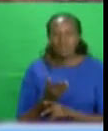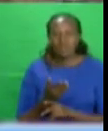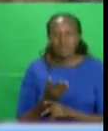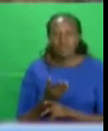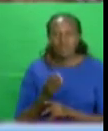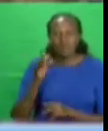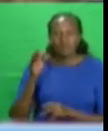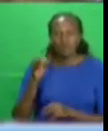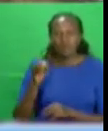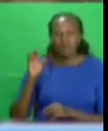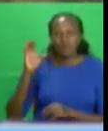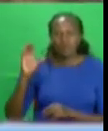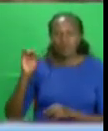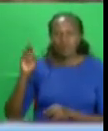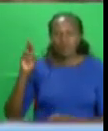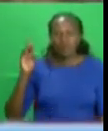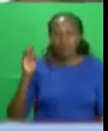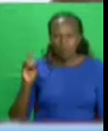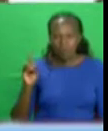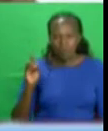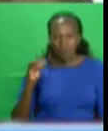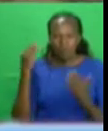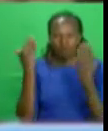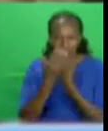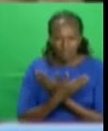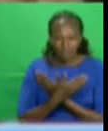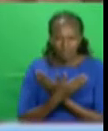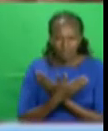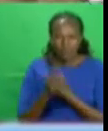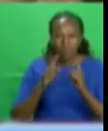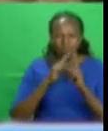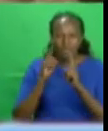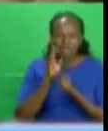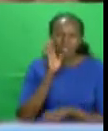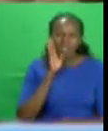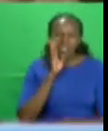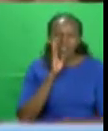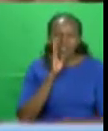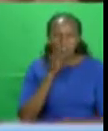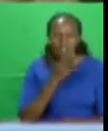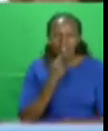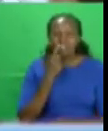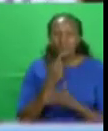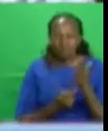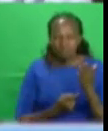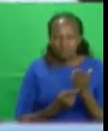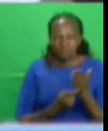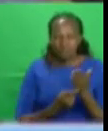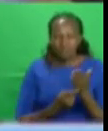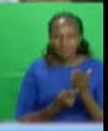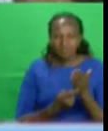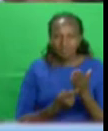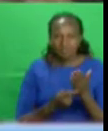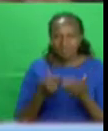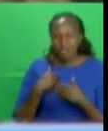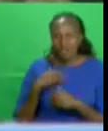odi wa kod usiku wanaongea na sengenyana. Nasema Nkaisery usiku ako na